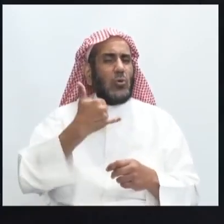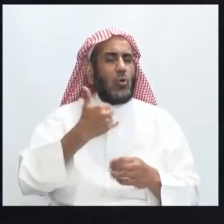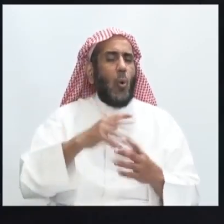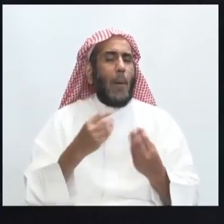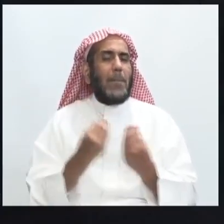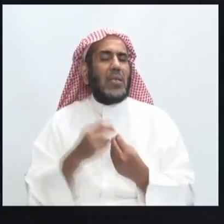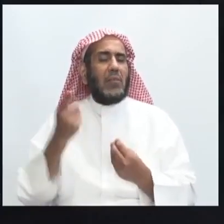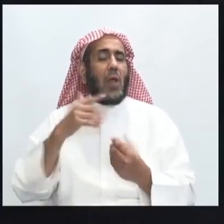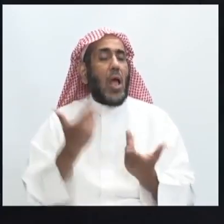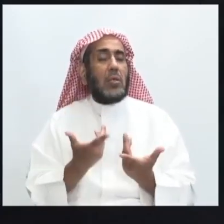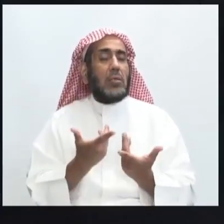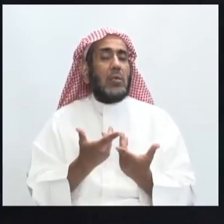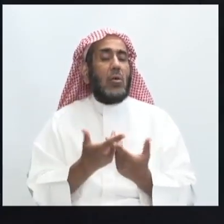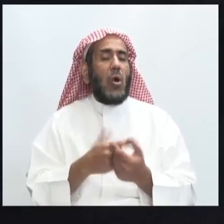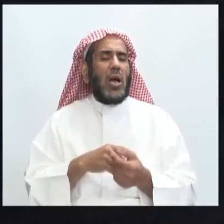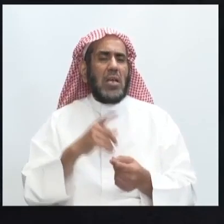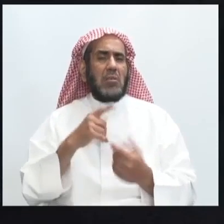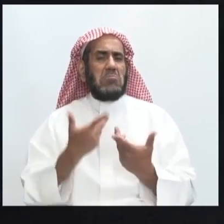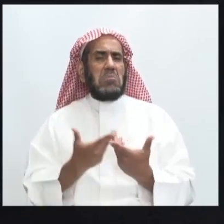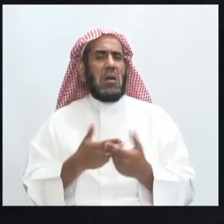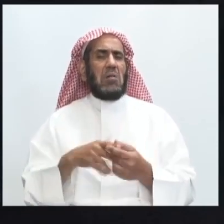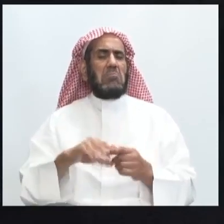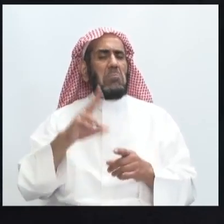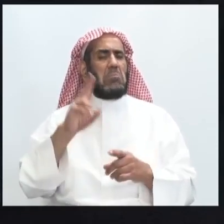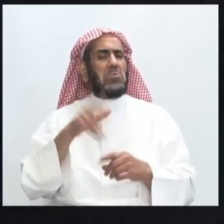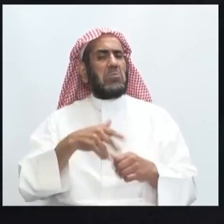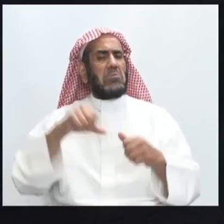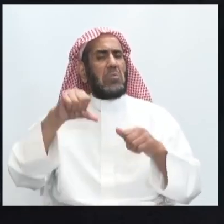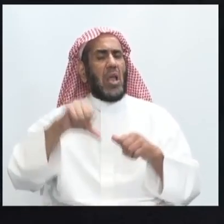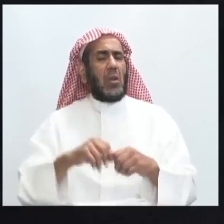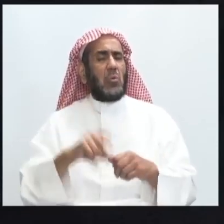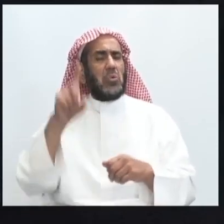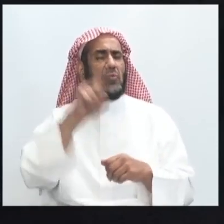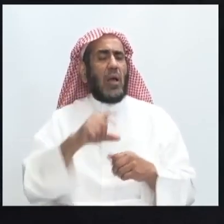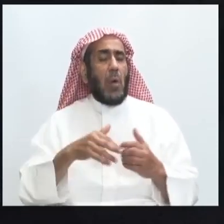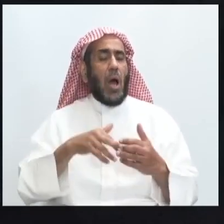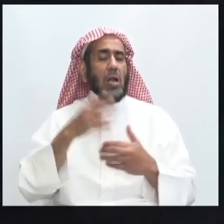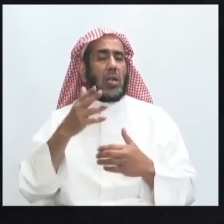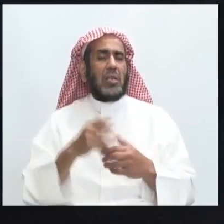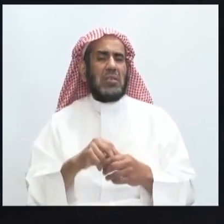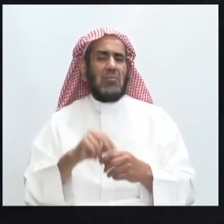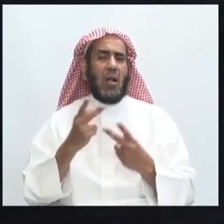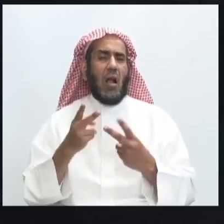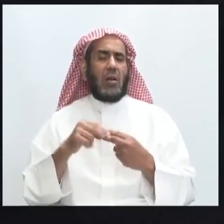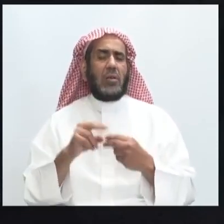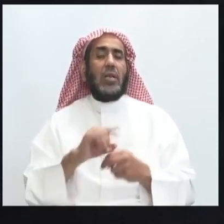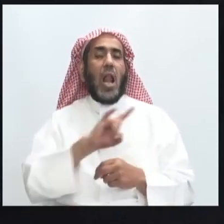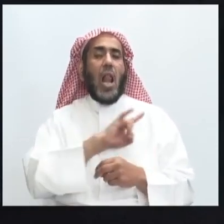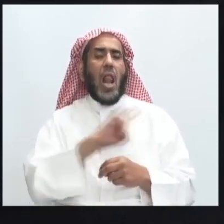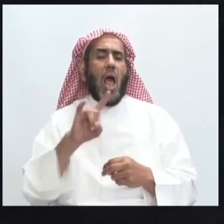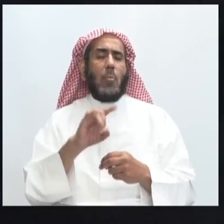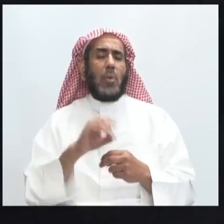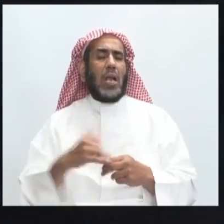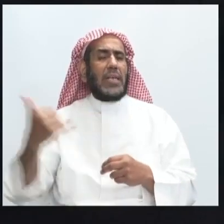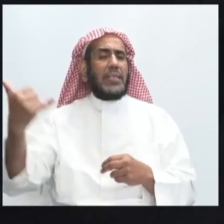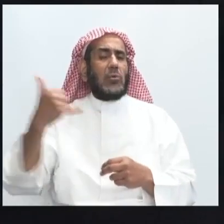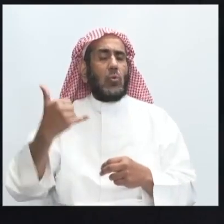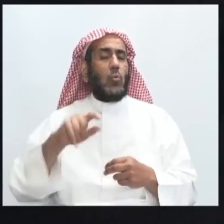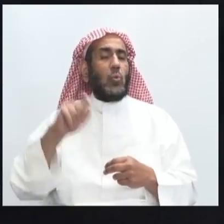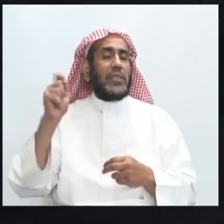لا يستطيع يعني قتلي وهذا ايضا انكار ينكر قتله ايقتلني هو استفهام لكنه خرج غرض الانكار بمعنى لا يمكن ان يقتلني